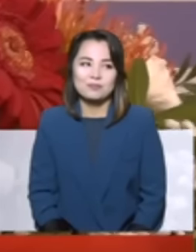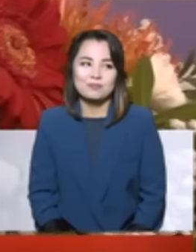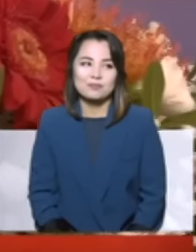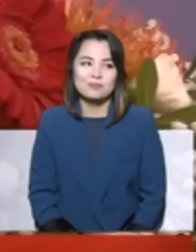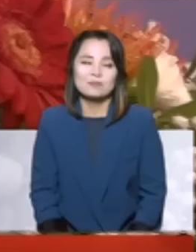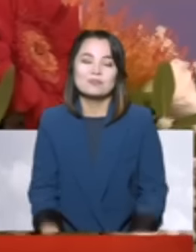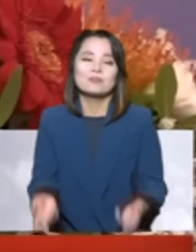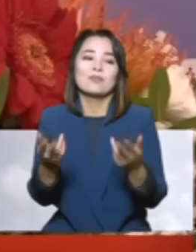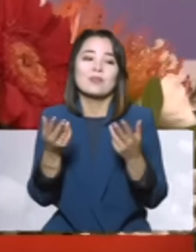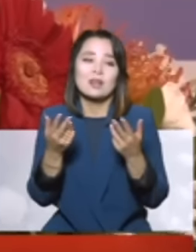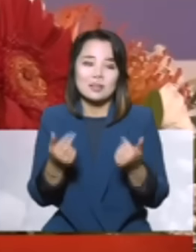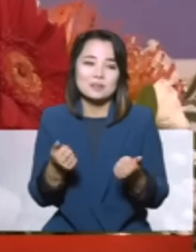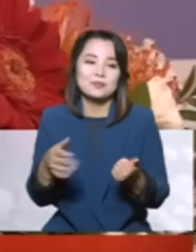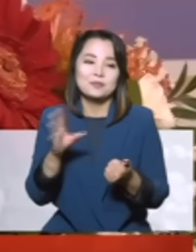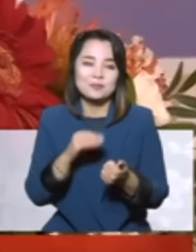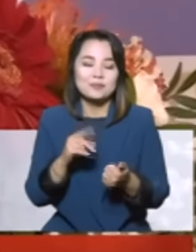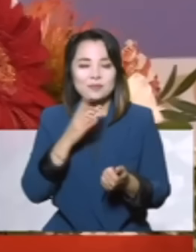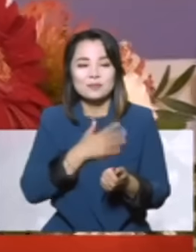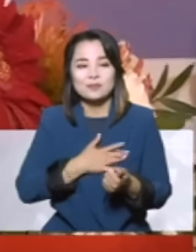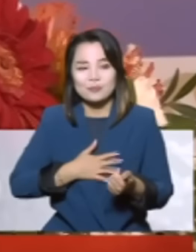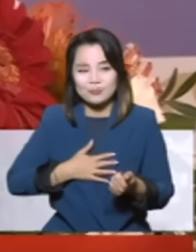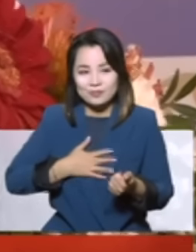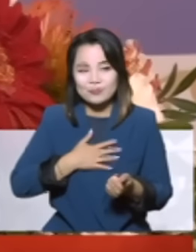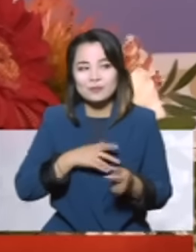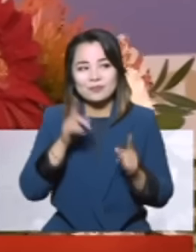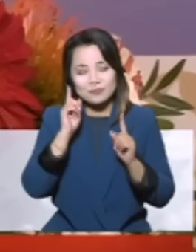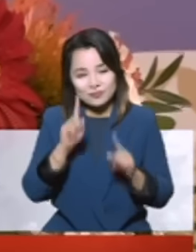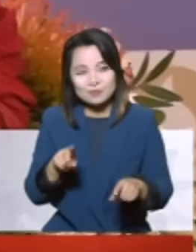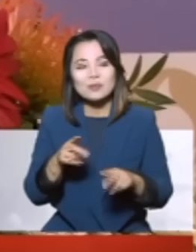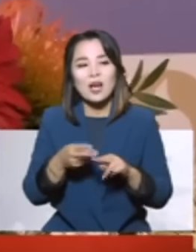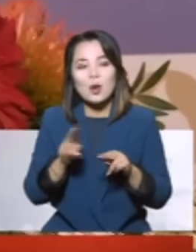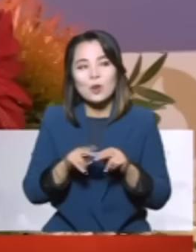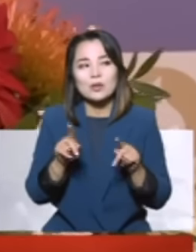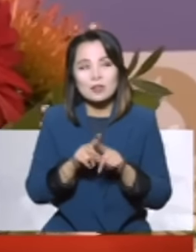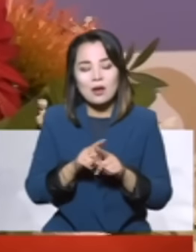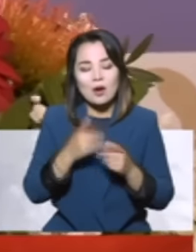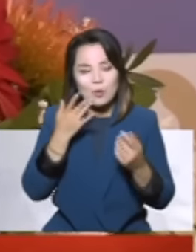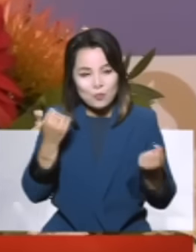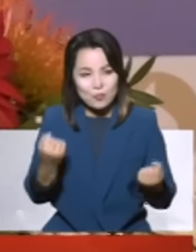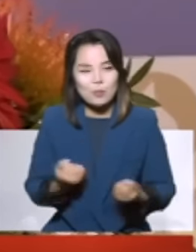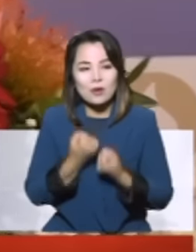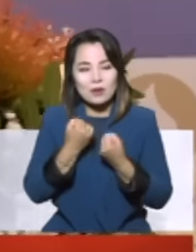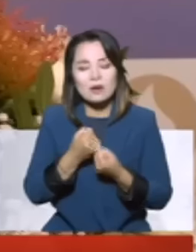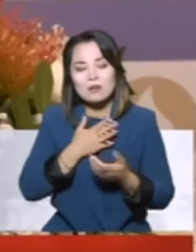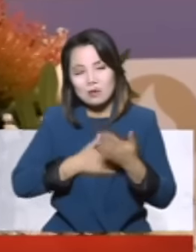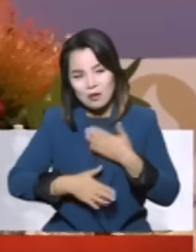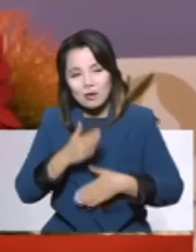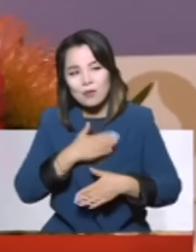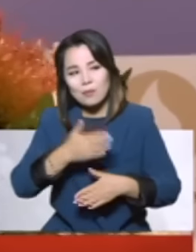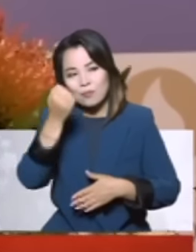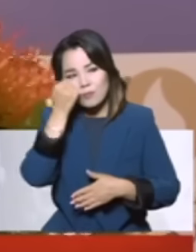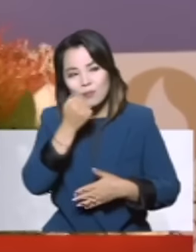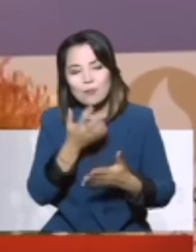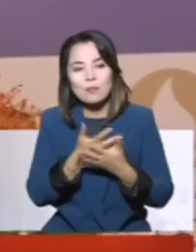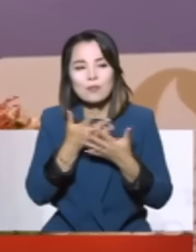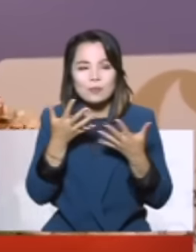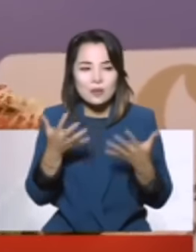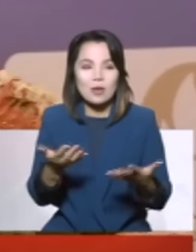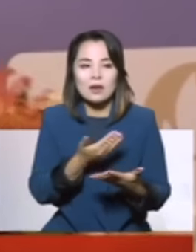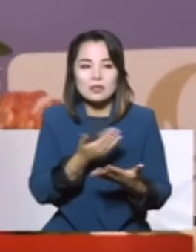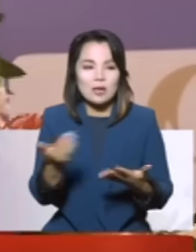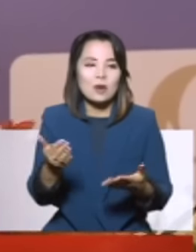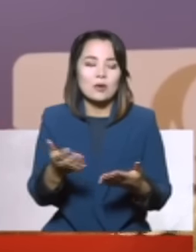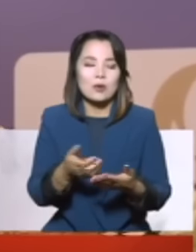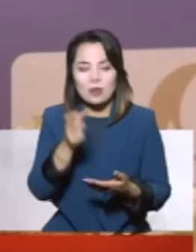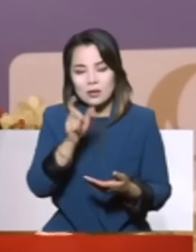Әрине, бүкіл ел болып шулап, құттықтаулар келіп жатыр, қолдаулар көп деген ойлар кезінде де көп